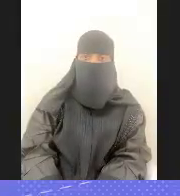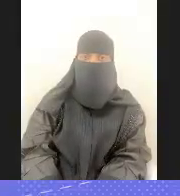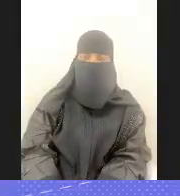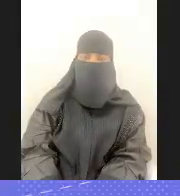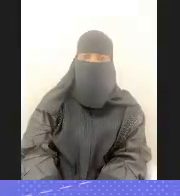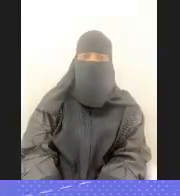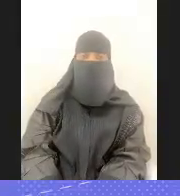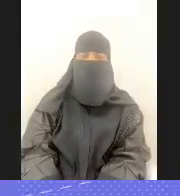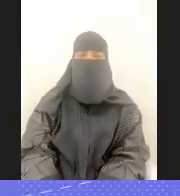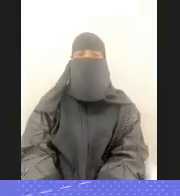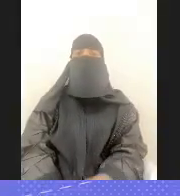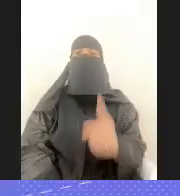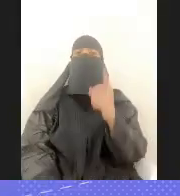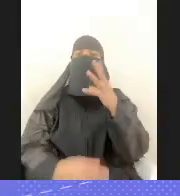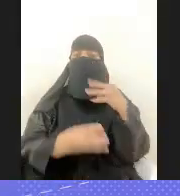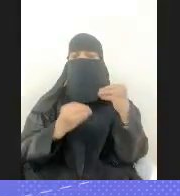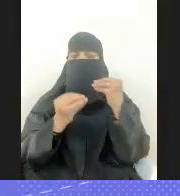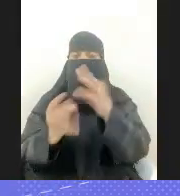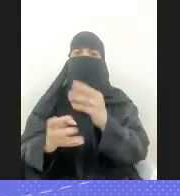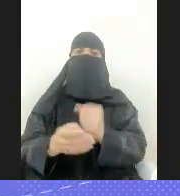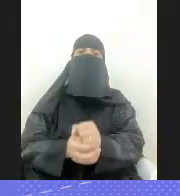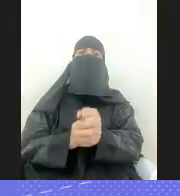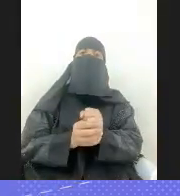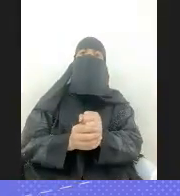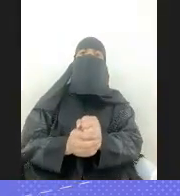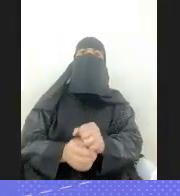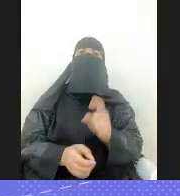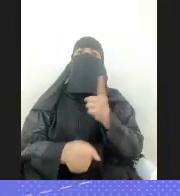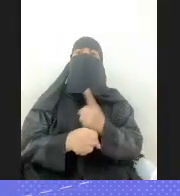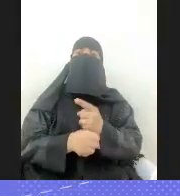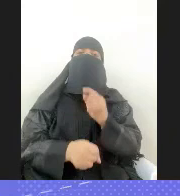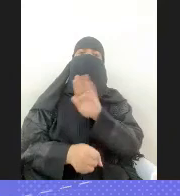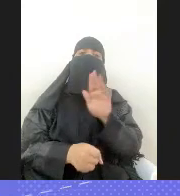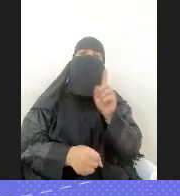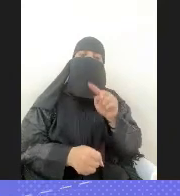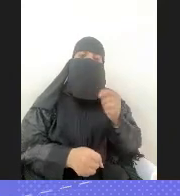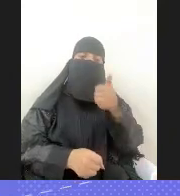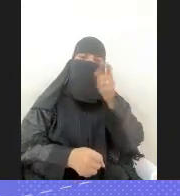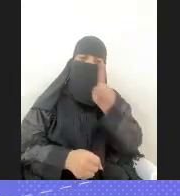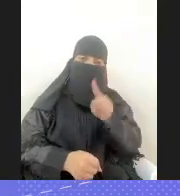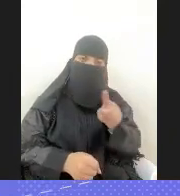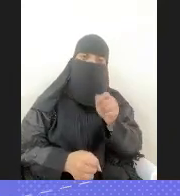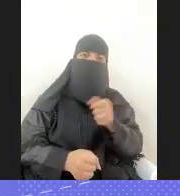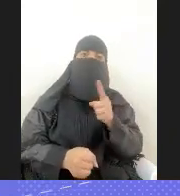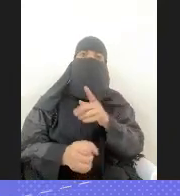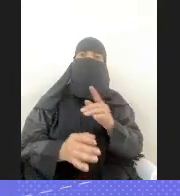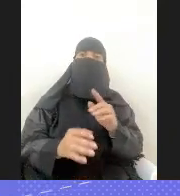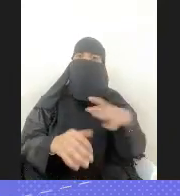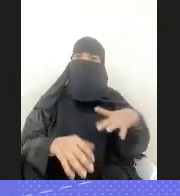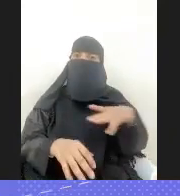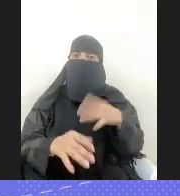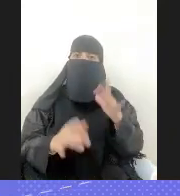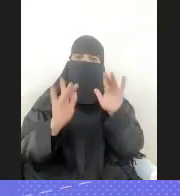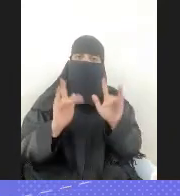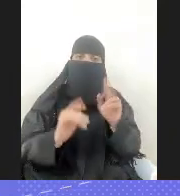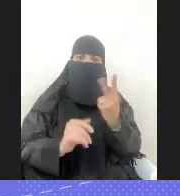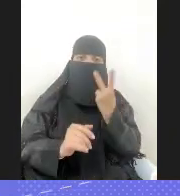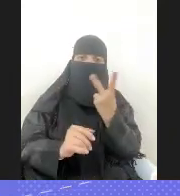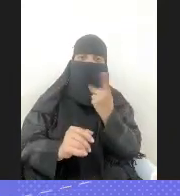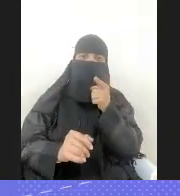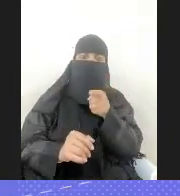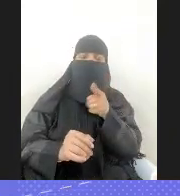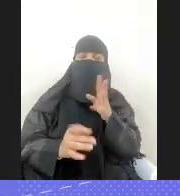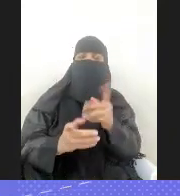يعطيك العافية أستاذ سرة الأمير، شكرا على إدارة الجلسة الثانية لهذه الليلة الرائعة من الملتقى